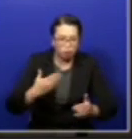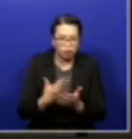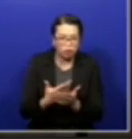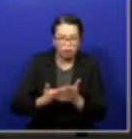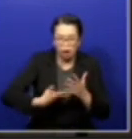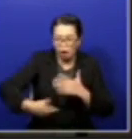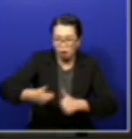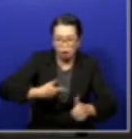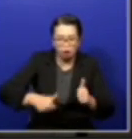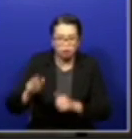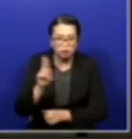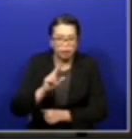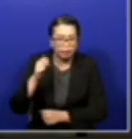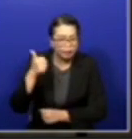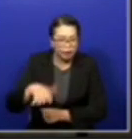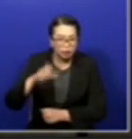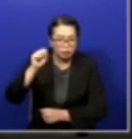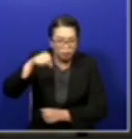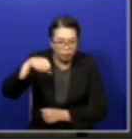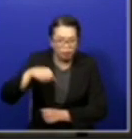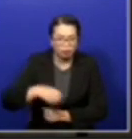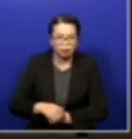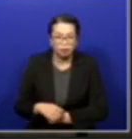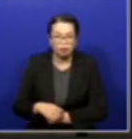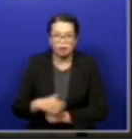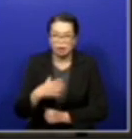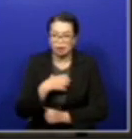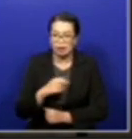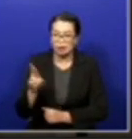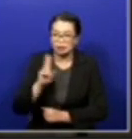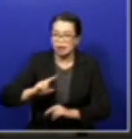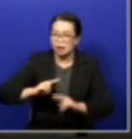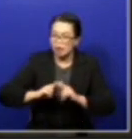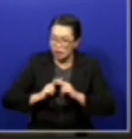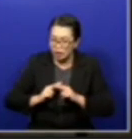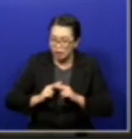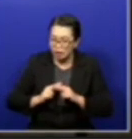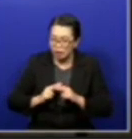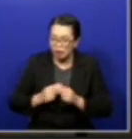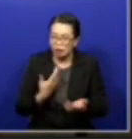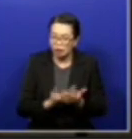มีเจตนาไม่ให้ใครไปใช้ใช่ไหมท่านกันไว้แต่ท่านใช้ไม่ได้